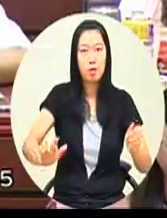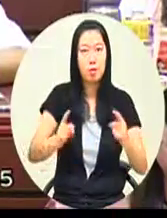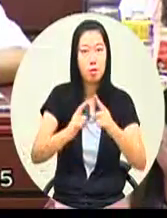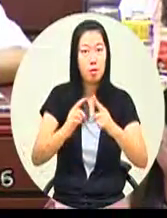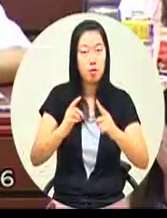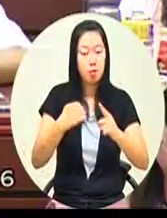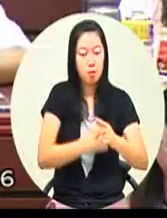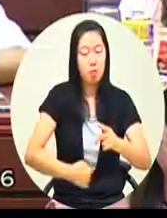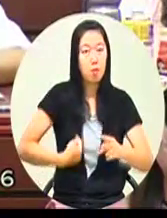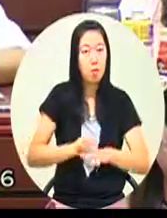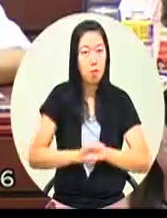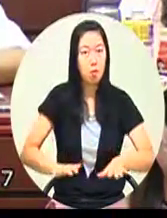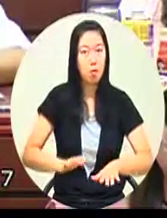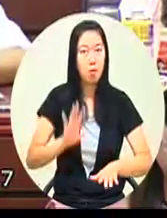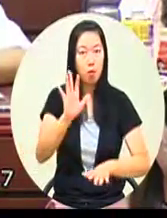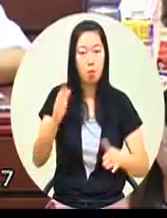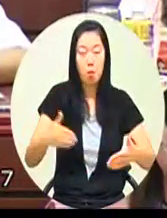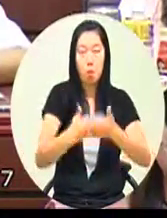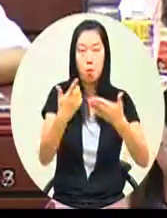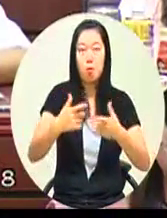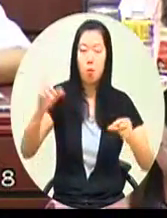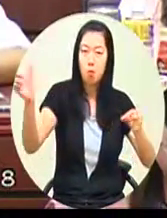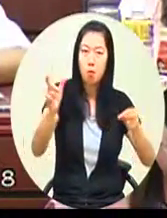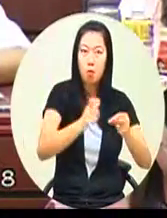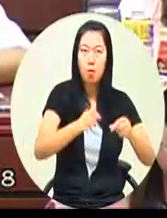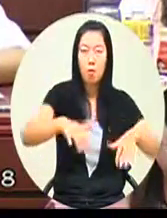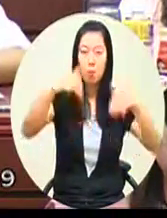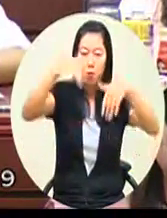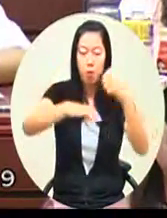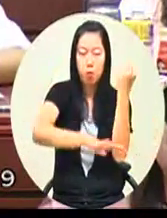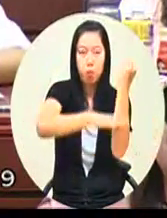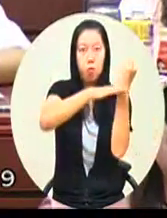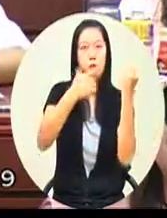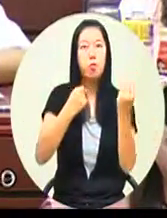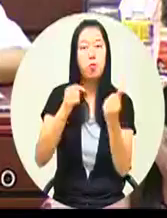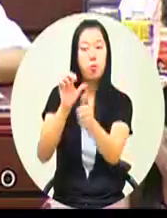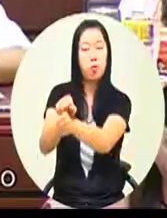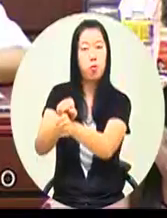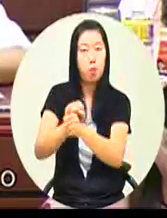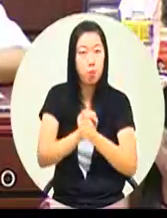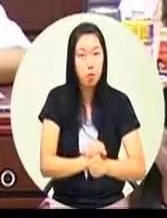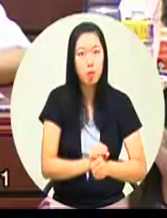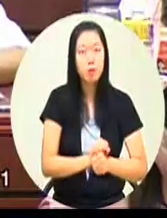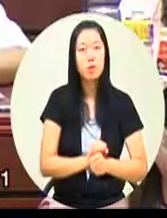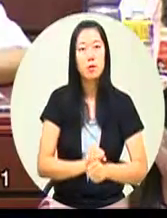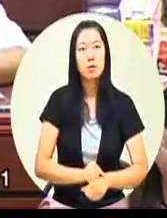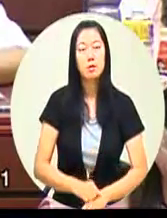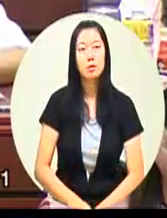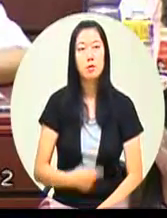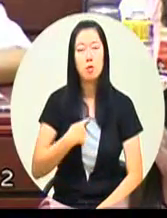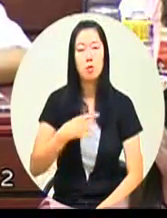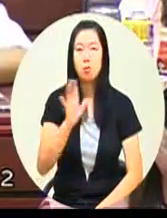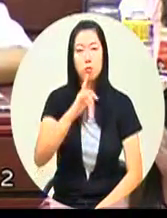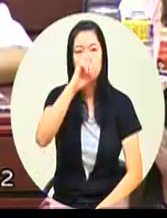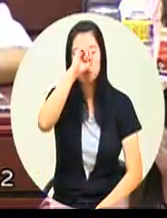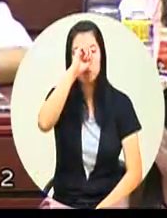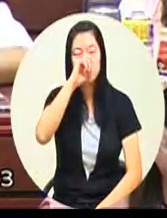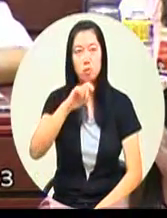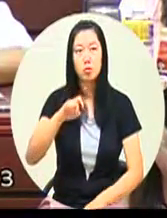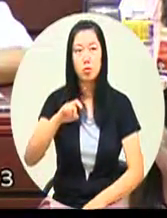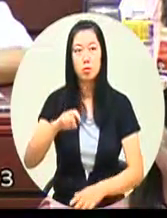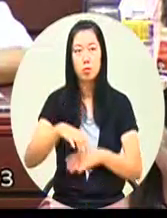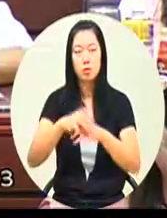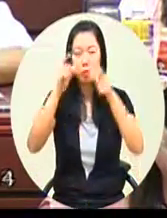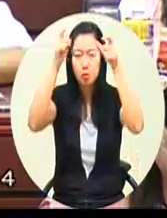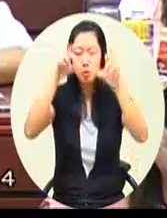祸啊，或是啊，因为我们台风淹水的，我们会把它捕捉进来，或是救援回来。但我们不希望说，我们全高雄